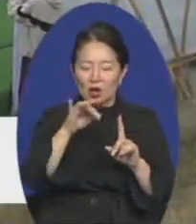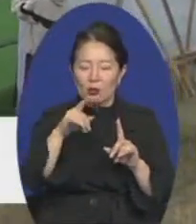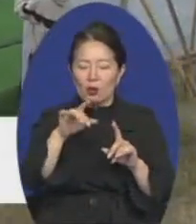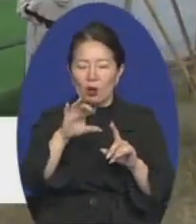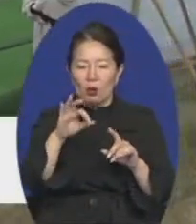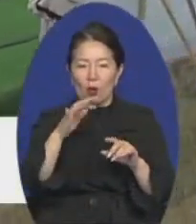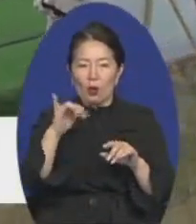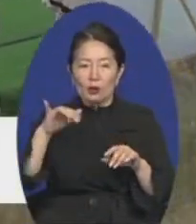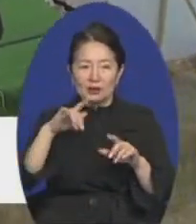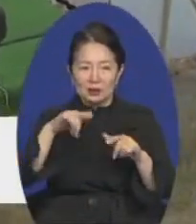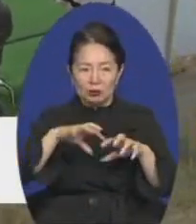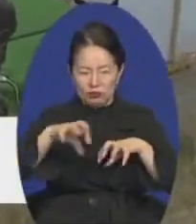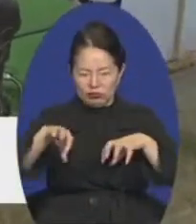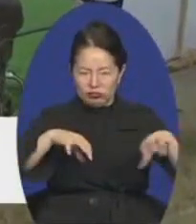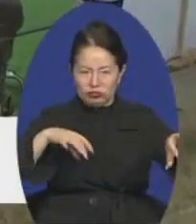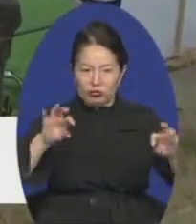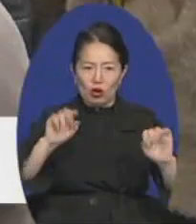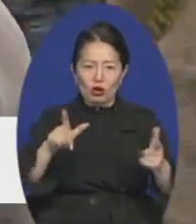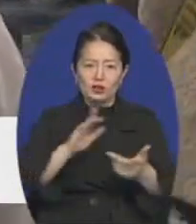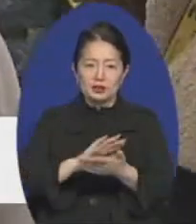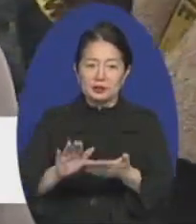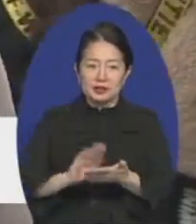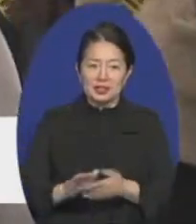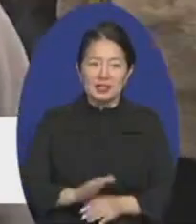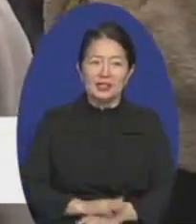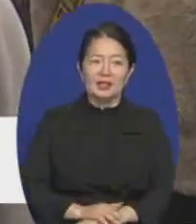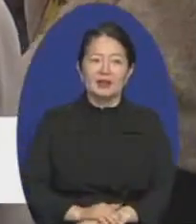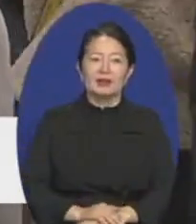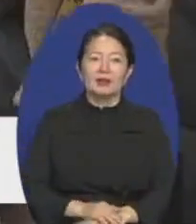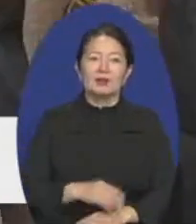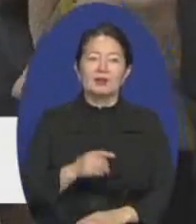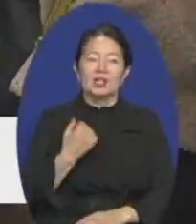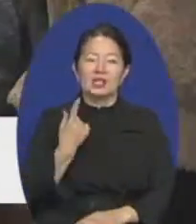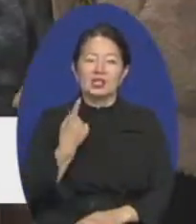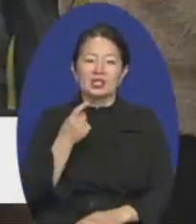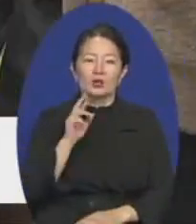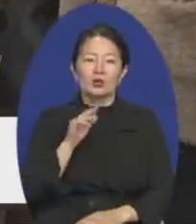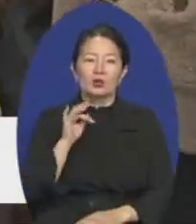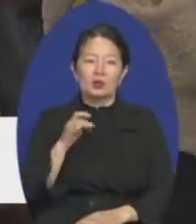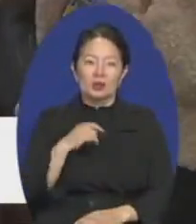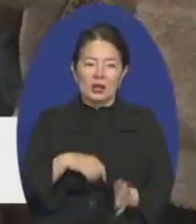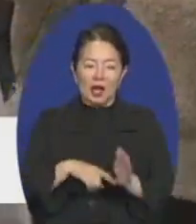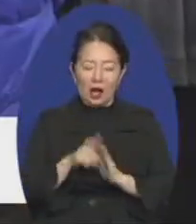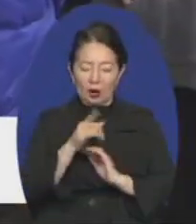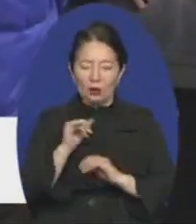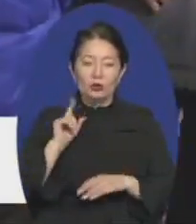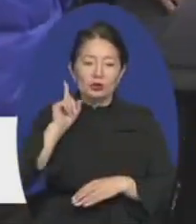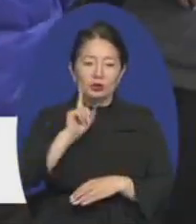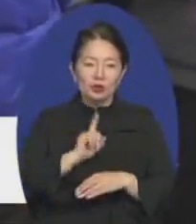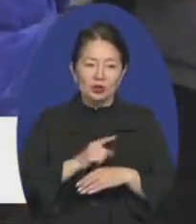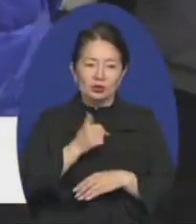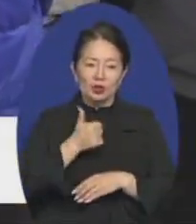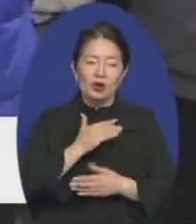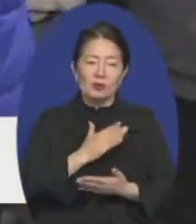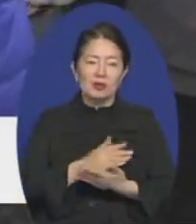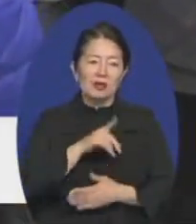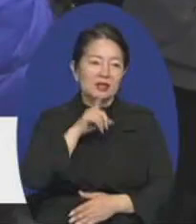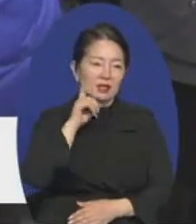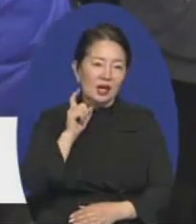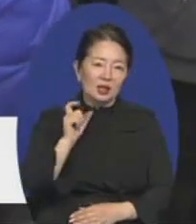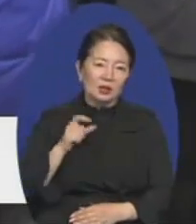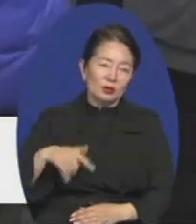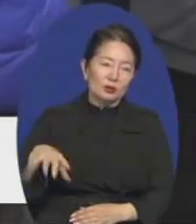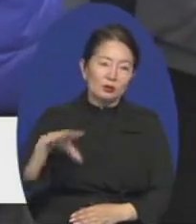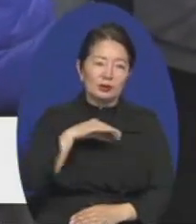овоо, уулын зам орчмын хогийг цэвэрлэлээ. Энэ жил 1-р курс байгаа. Тэгээ анх удаага оролцож чинь айгүй гоё байна. Одоо ингээд залуучууд